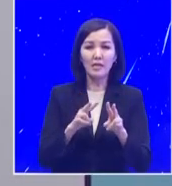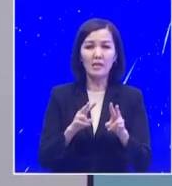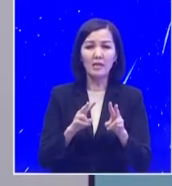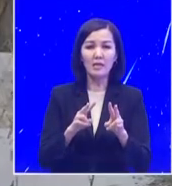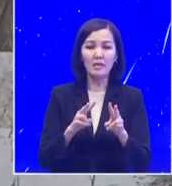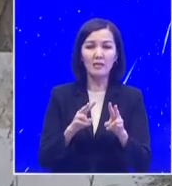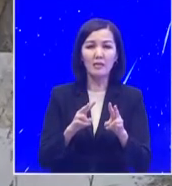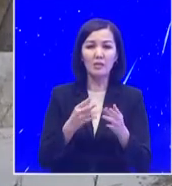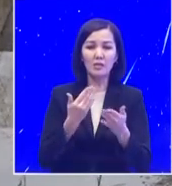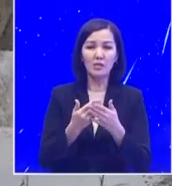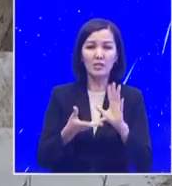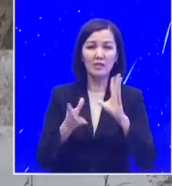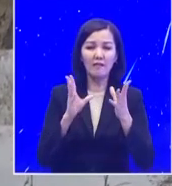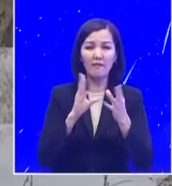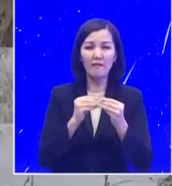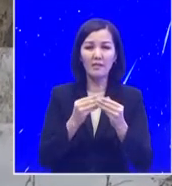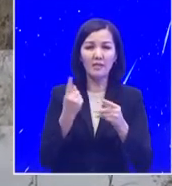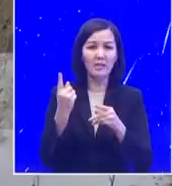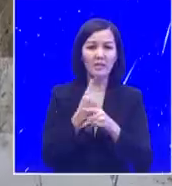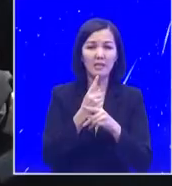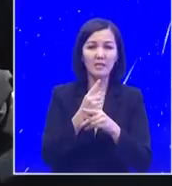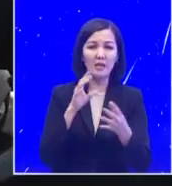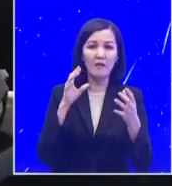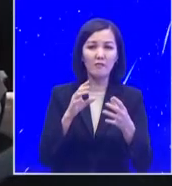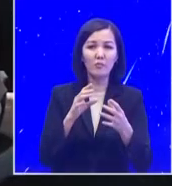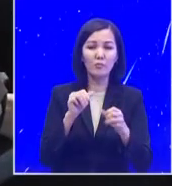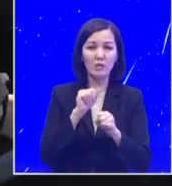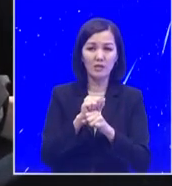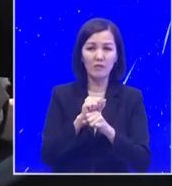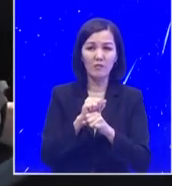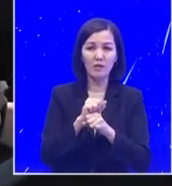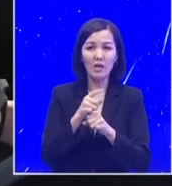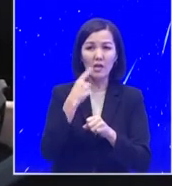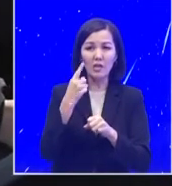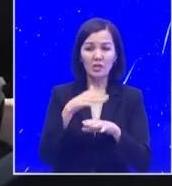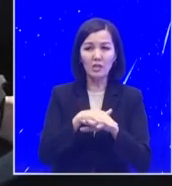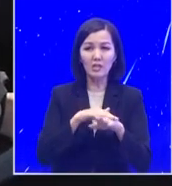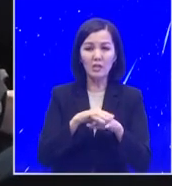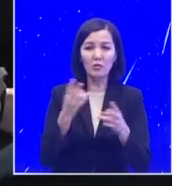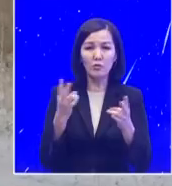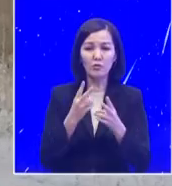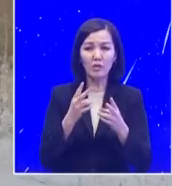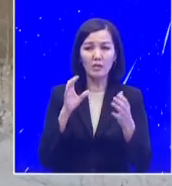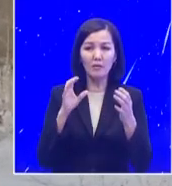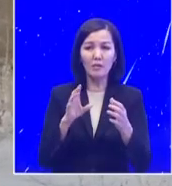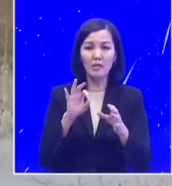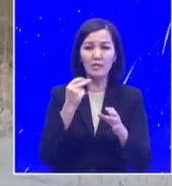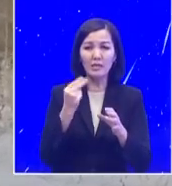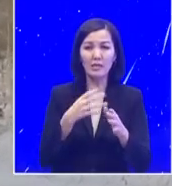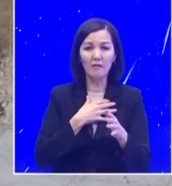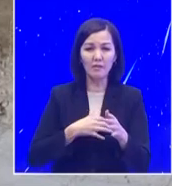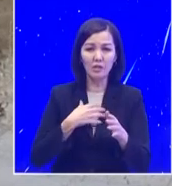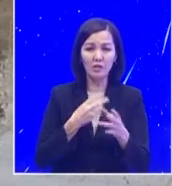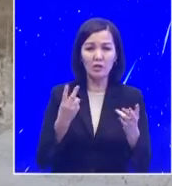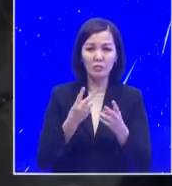гравийное покрытие. На весь жилой массив здесь единственная автобусная остановка. Со слов жителей, они остро нуждаются в объектах социального